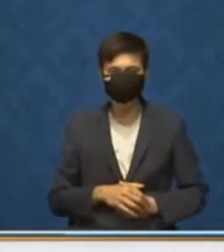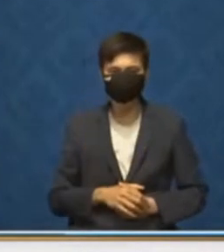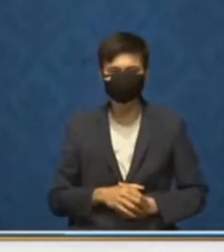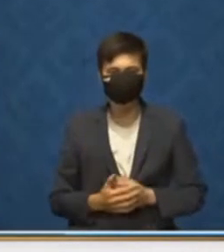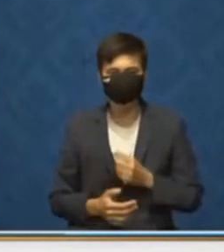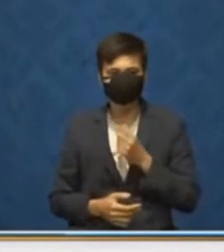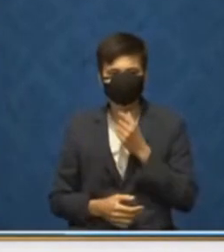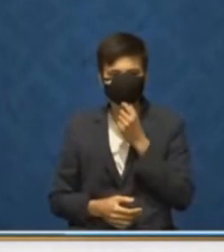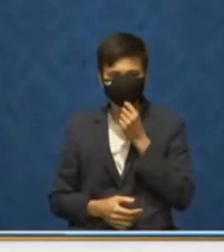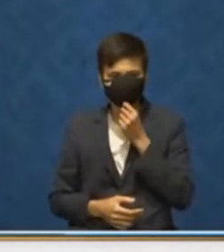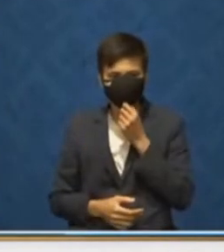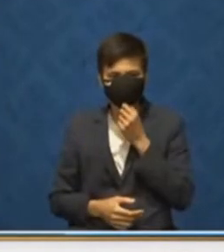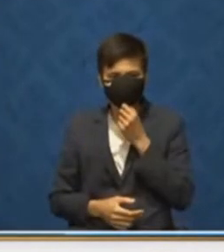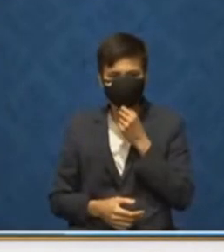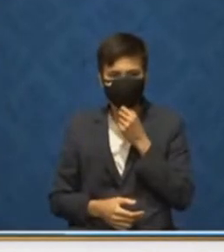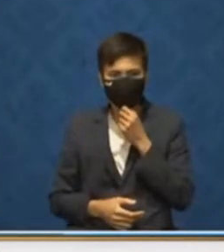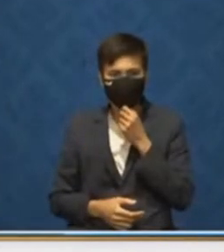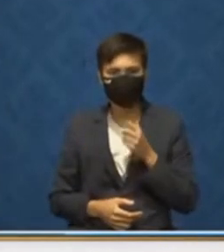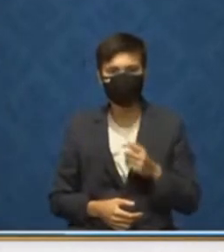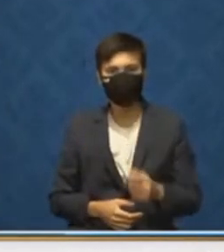แนวตั้งนัก